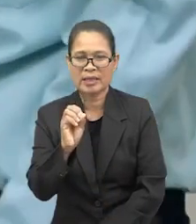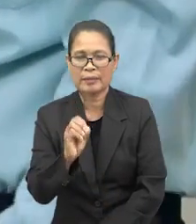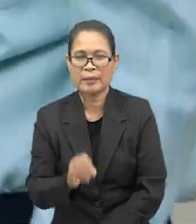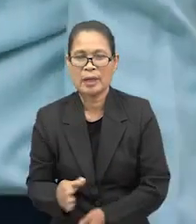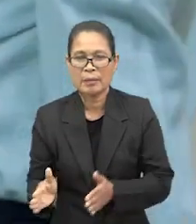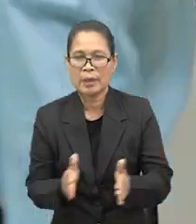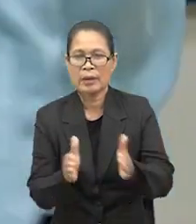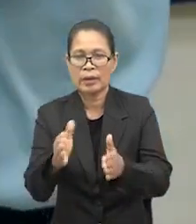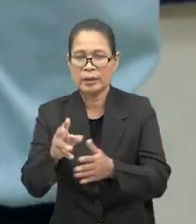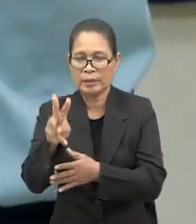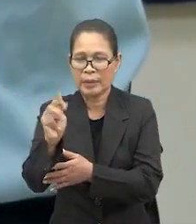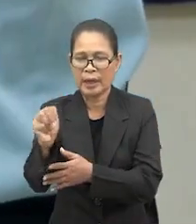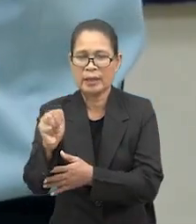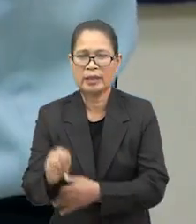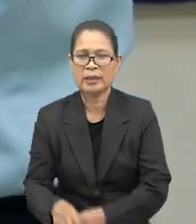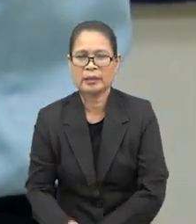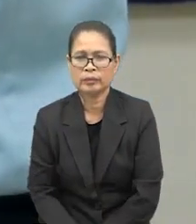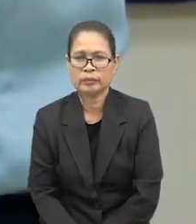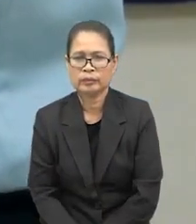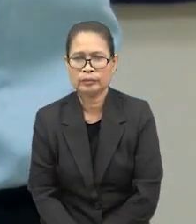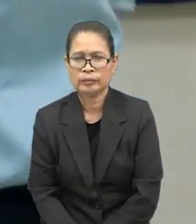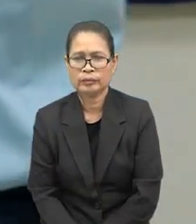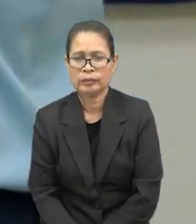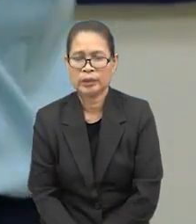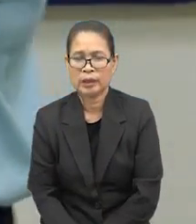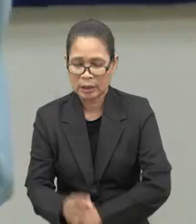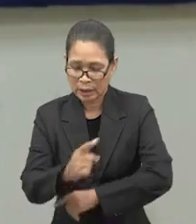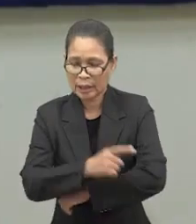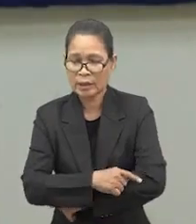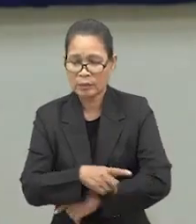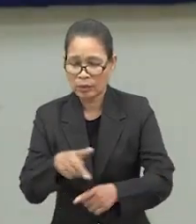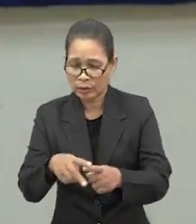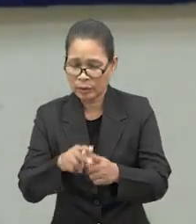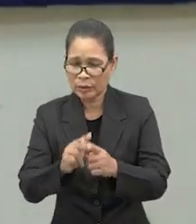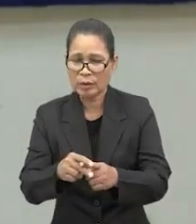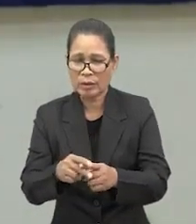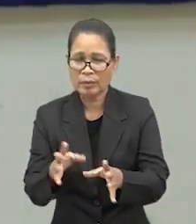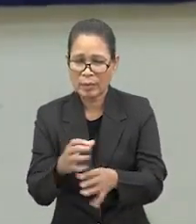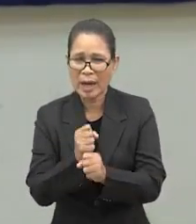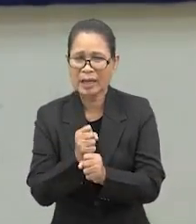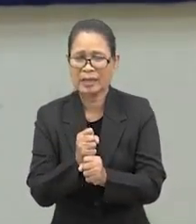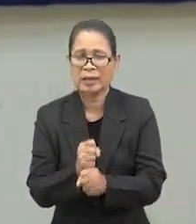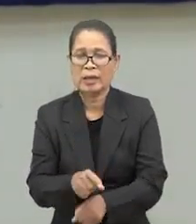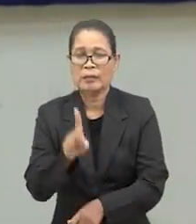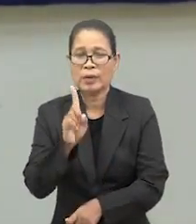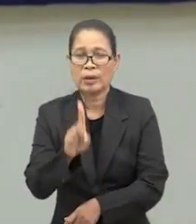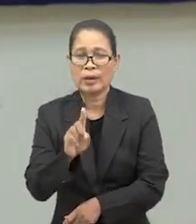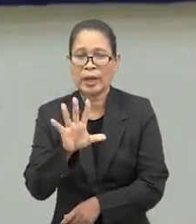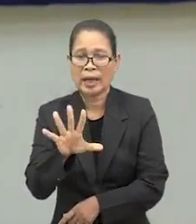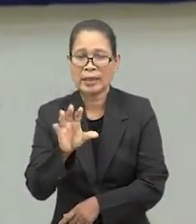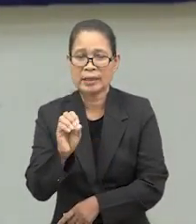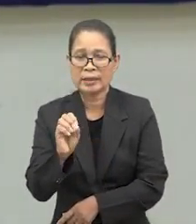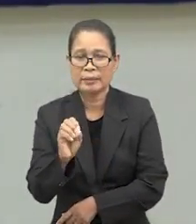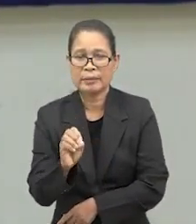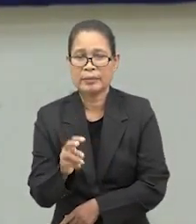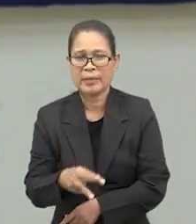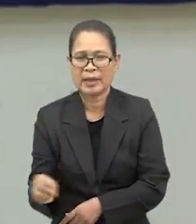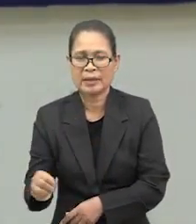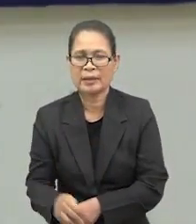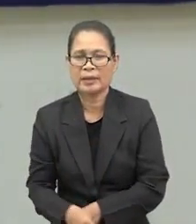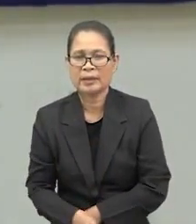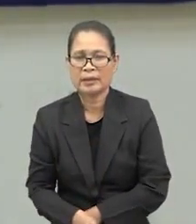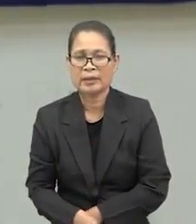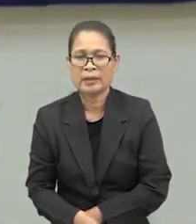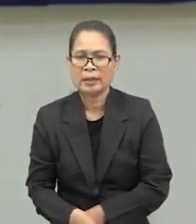ấy lấy cực chì chỉ mệt chà chẳng ngày tìm muối chua chua bán mà rồi hà sập mệt